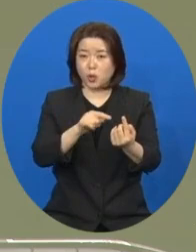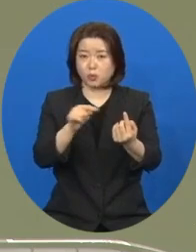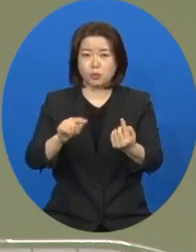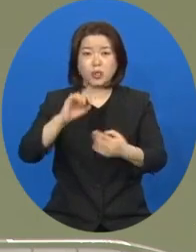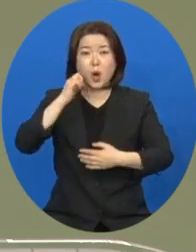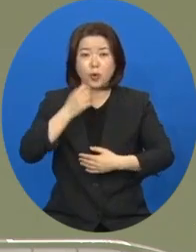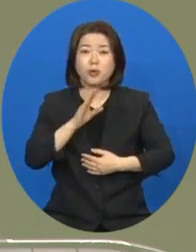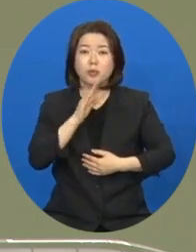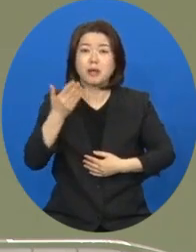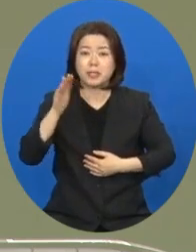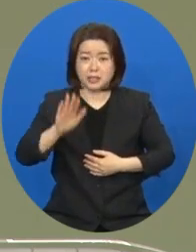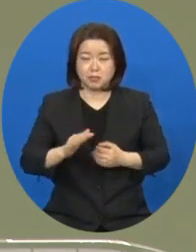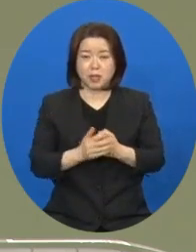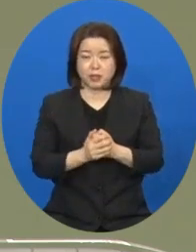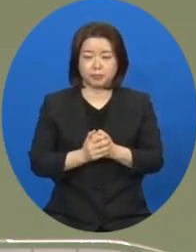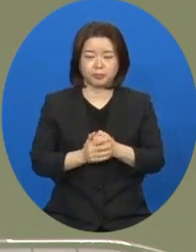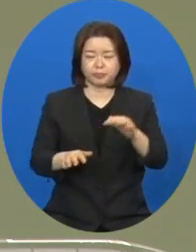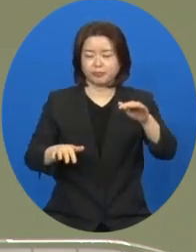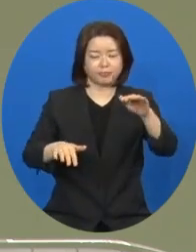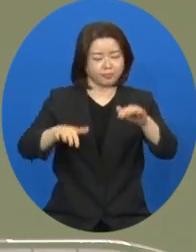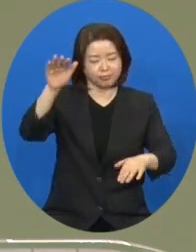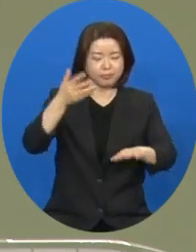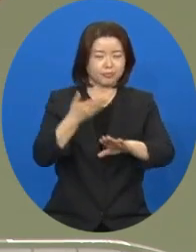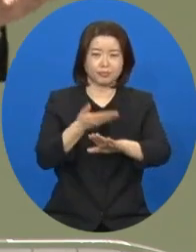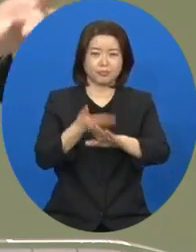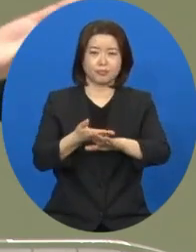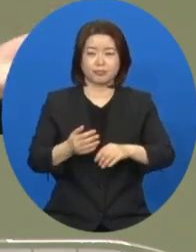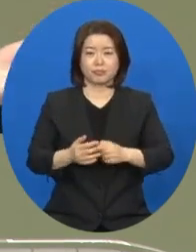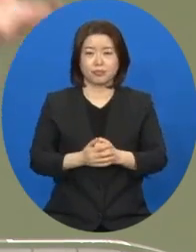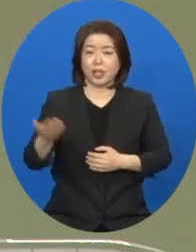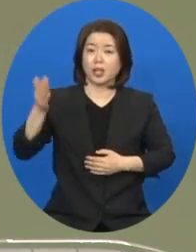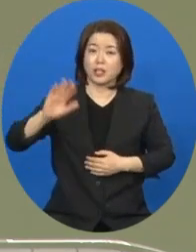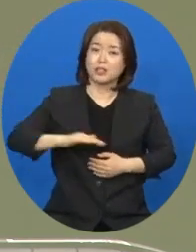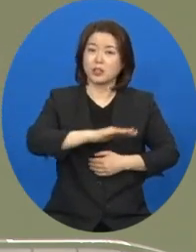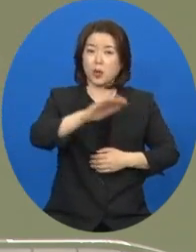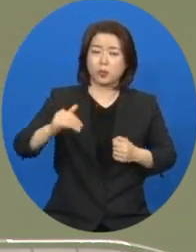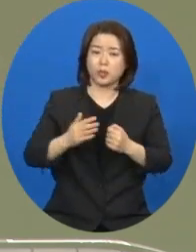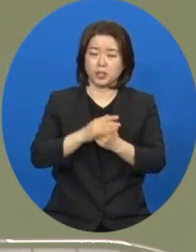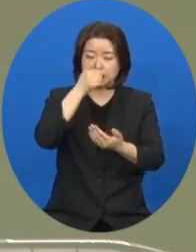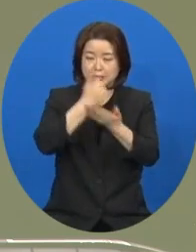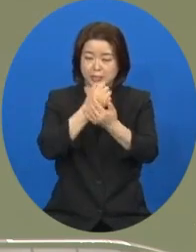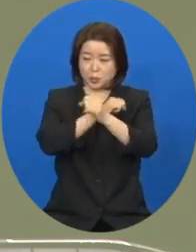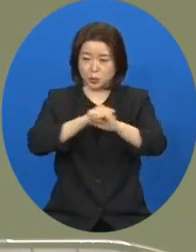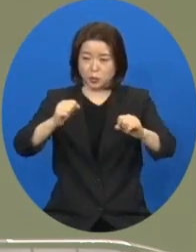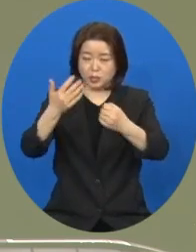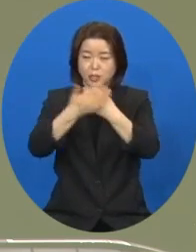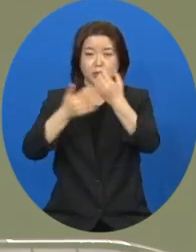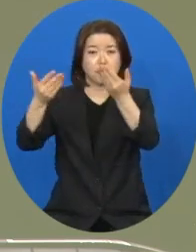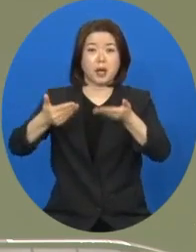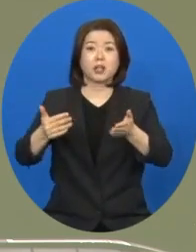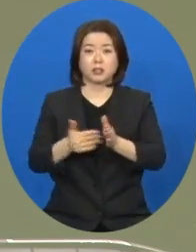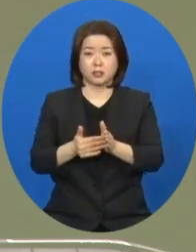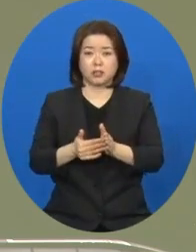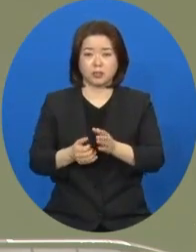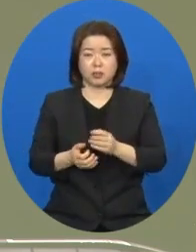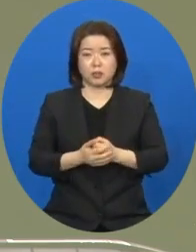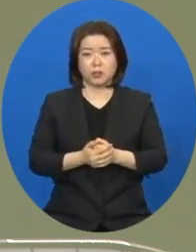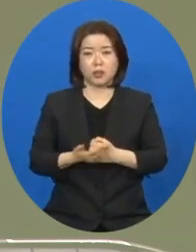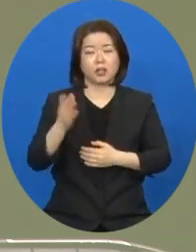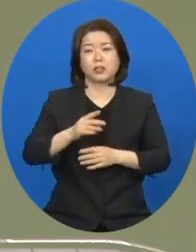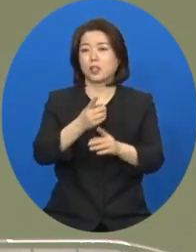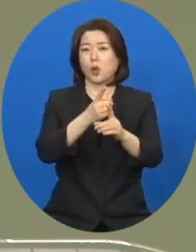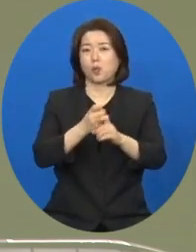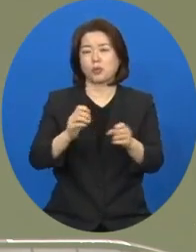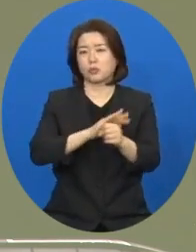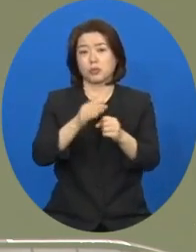어렵지만 이건 차원이 다른 문제라는 거예요. 그런데 우리는 그런 속죄함의 은혜를 받았어요. 그런데 원수는